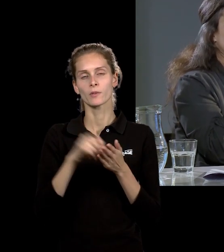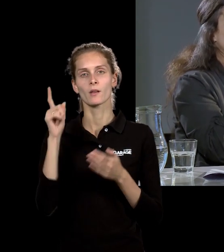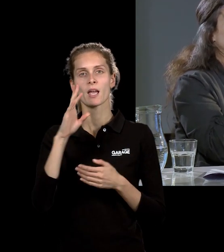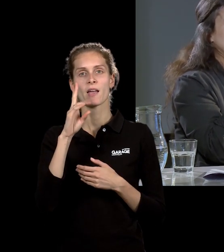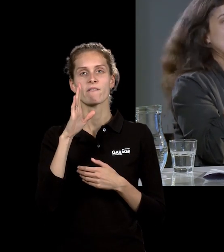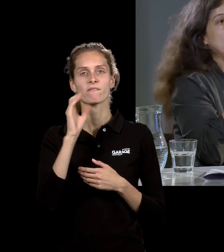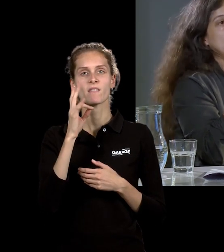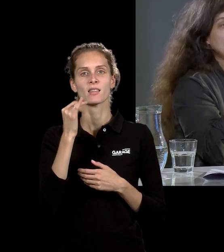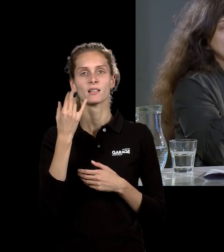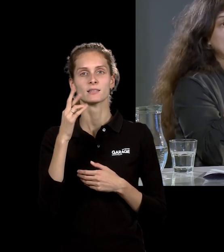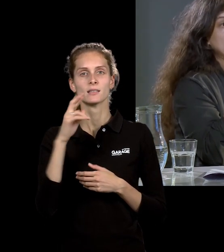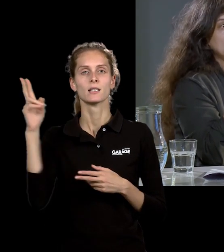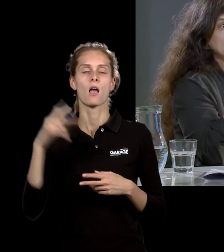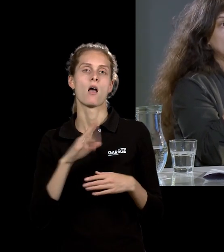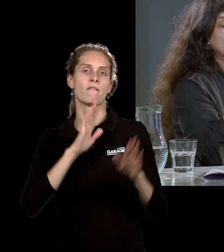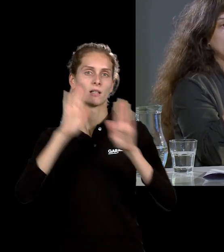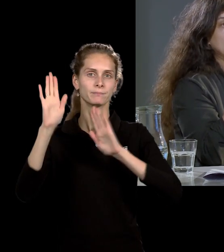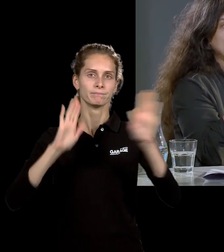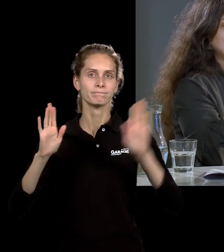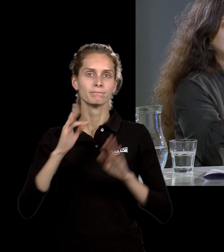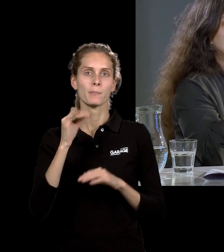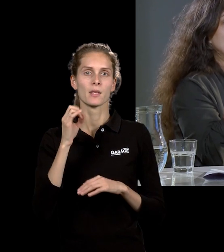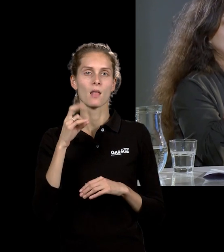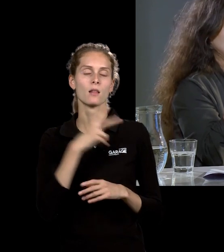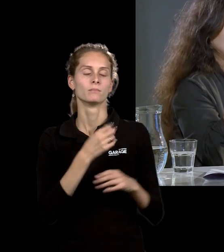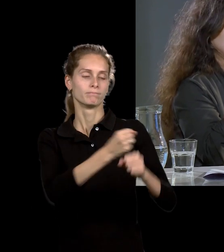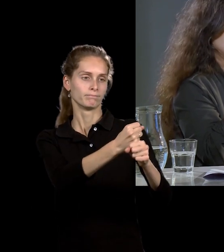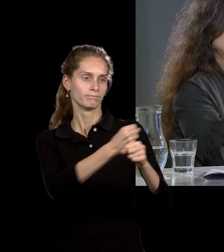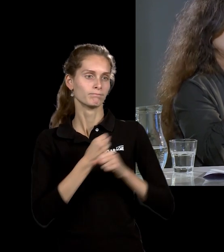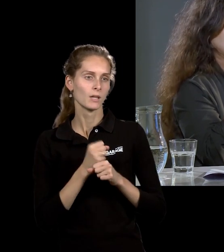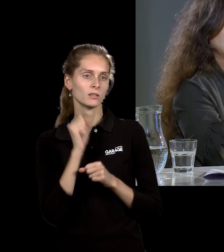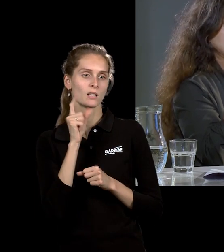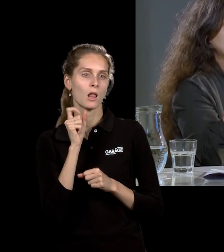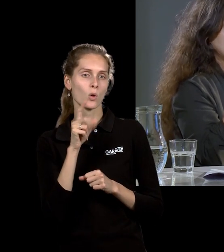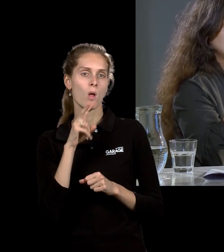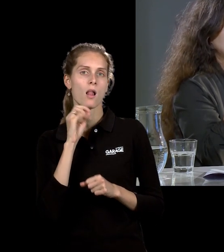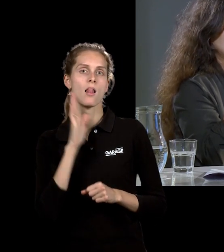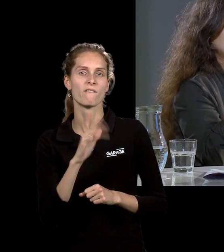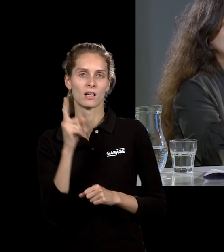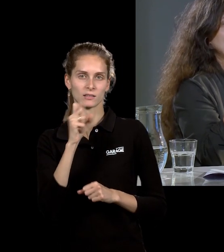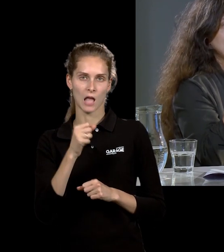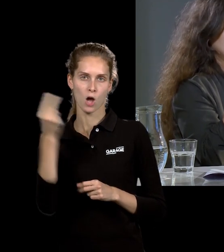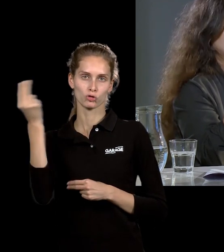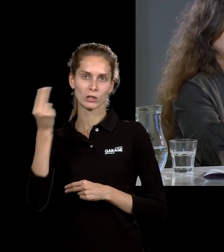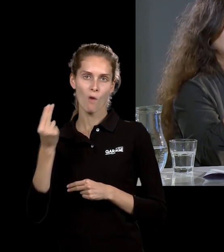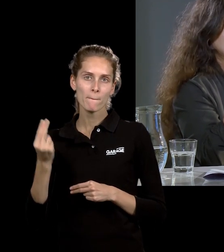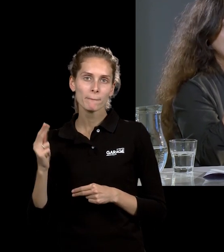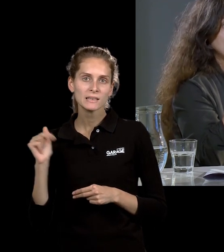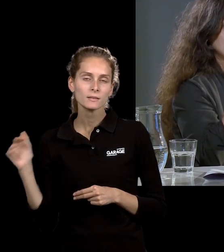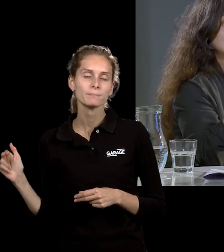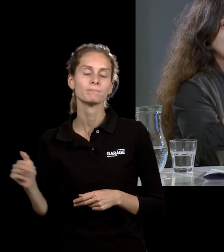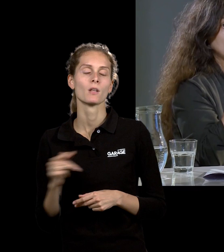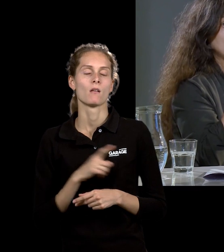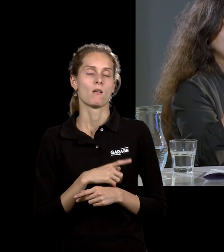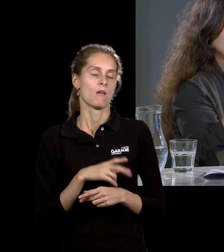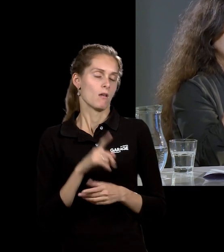биеннале и получает гран-при за «Золотого льва» за живопись, что оказывается таким официальным международным признанием